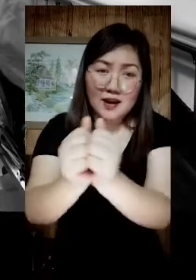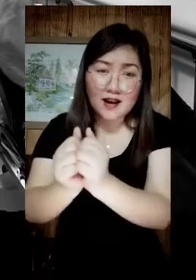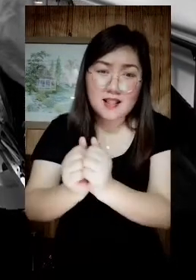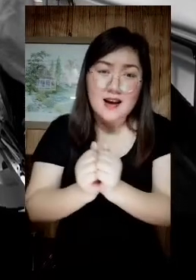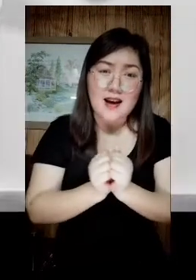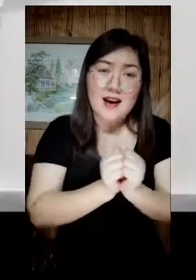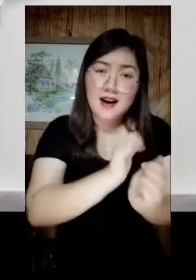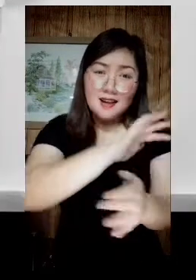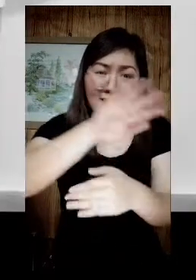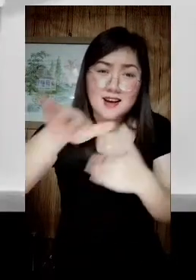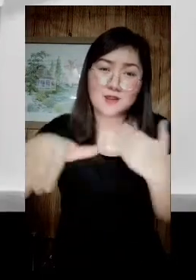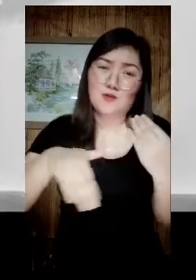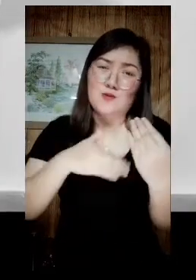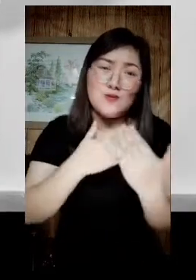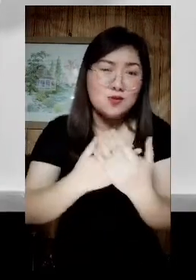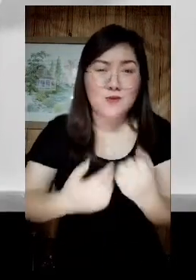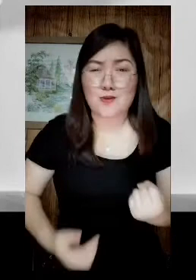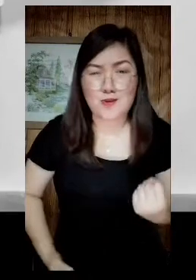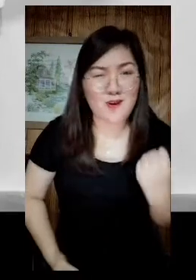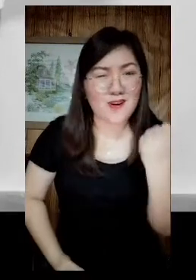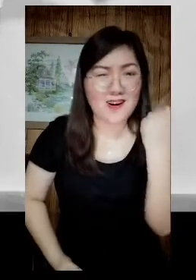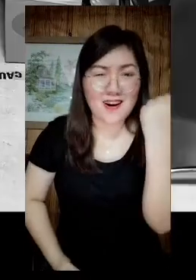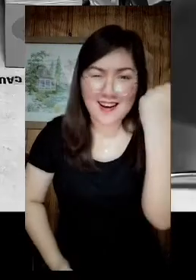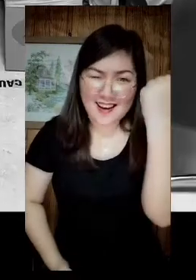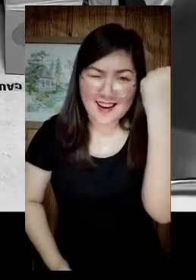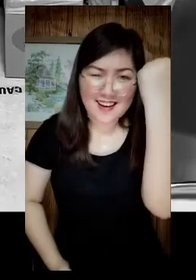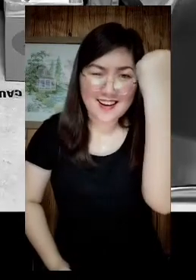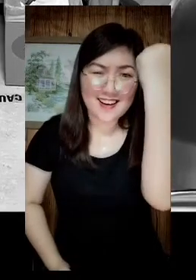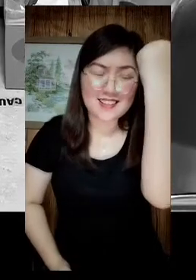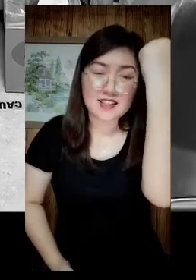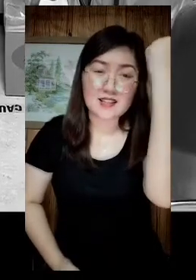Sama-sama lahat ay